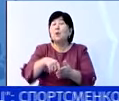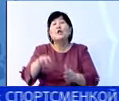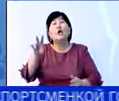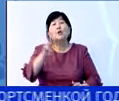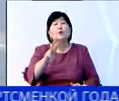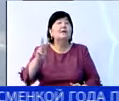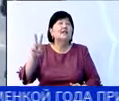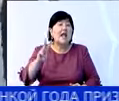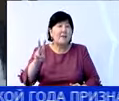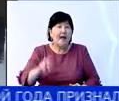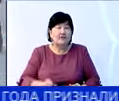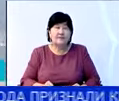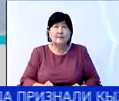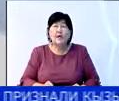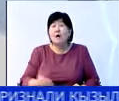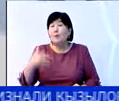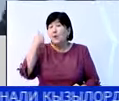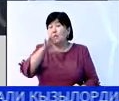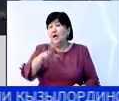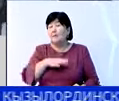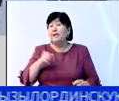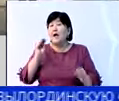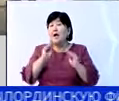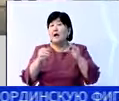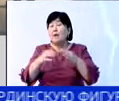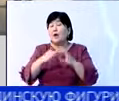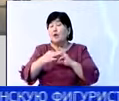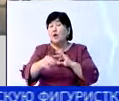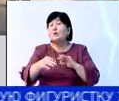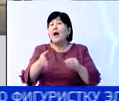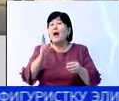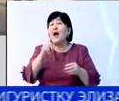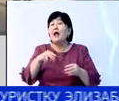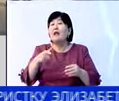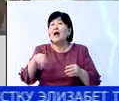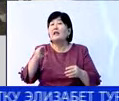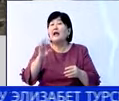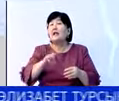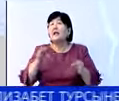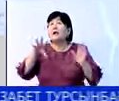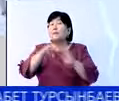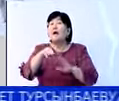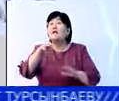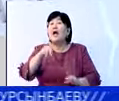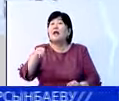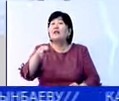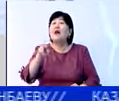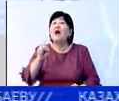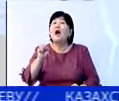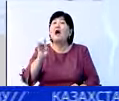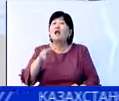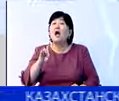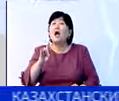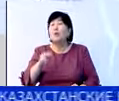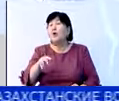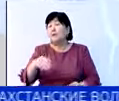Налибаев. В прошлом году был расформирован населенный пункт Калгандарья. Кубас присоединен к Талдаралу. Здесь выделены